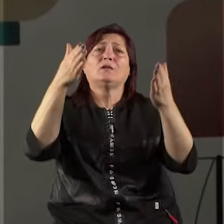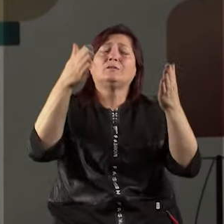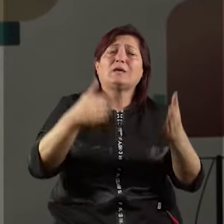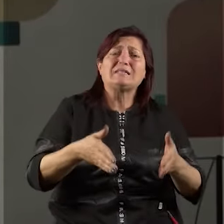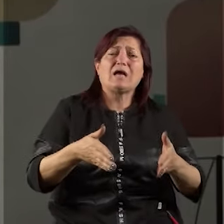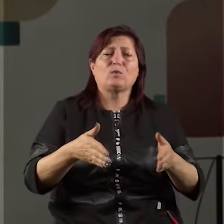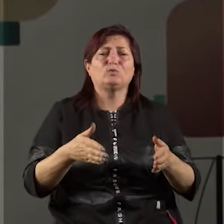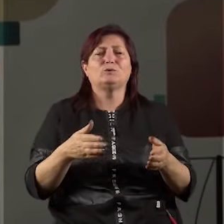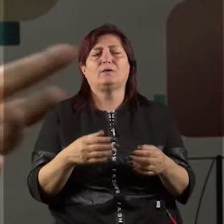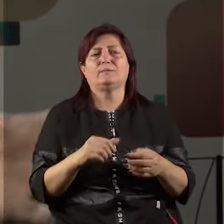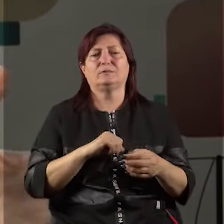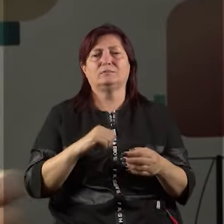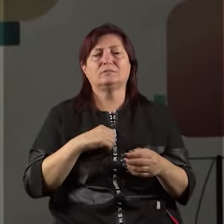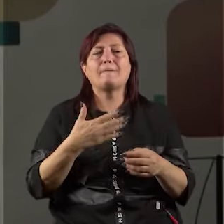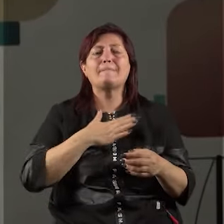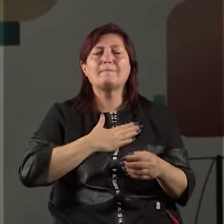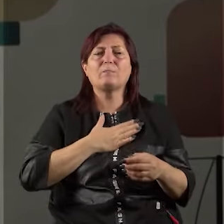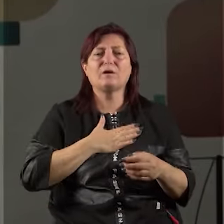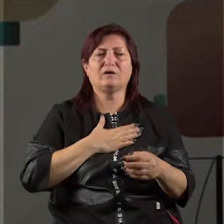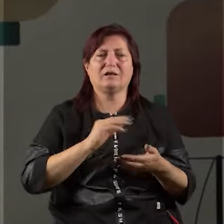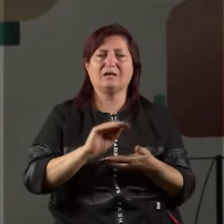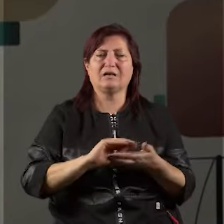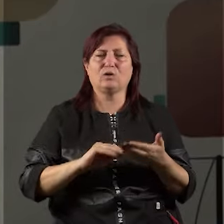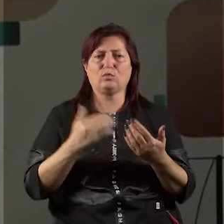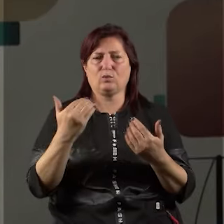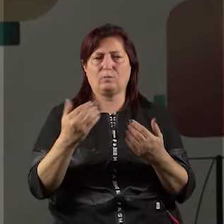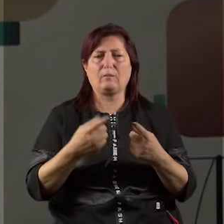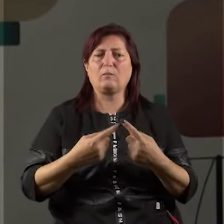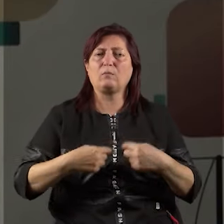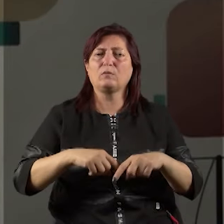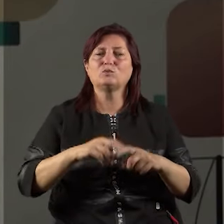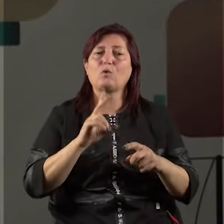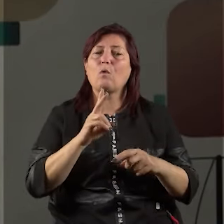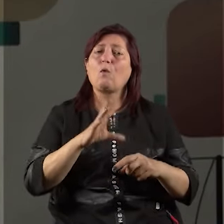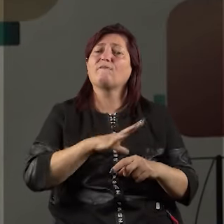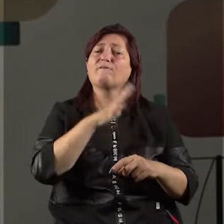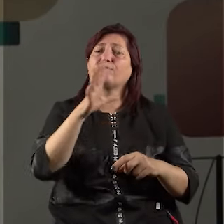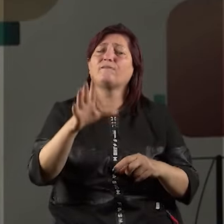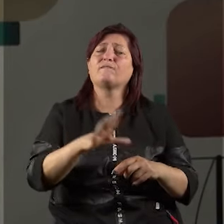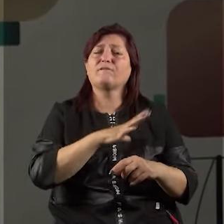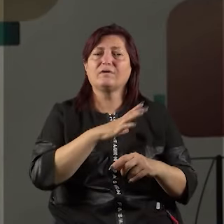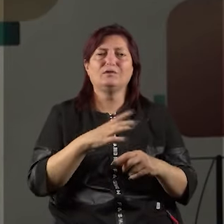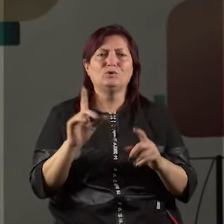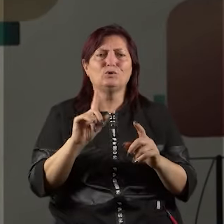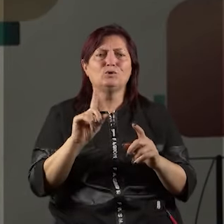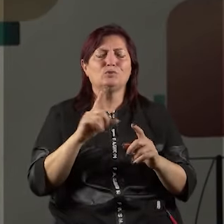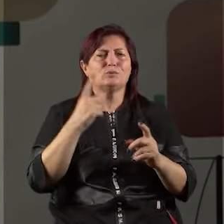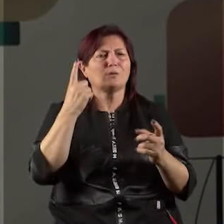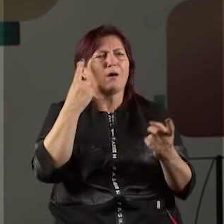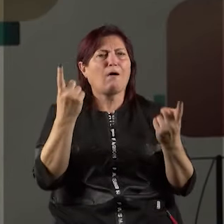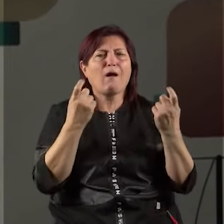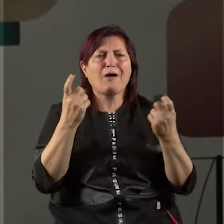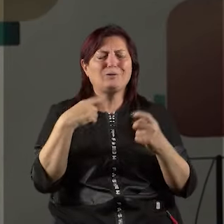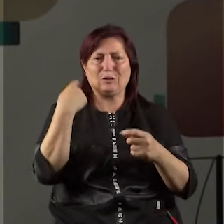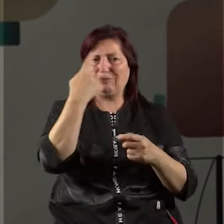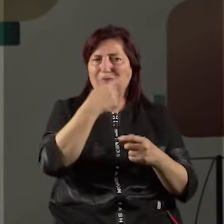կենսագրությամբ եւ այլն, եւ մեր գրողների միությունում ովքեր են աշխատել, ինչ հայտնի դեմքեր, ինչ պատմություն